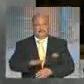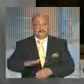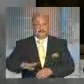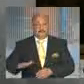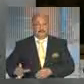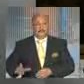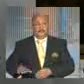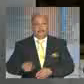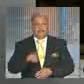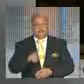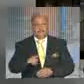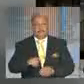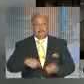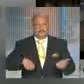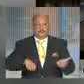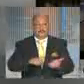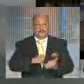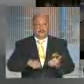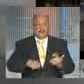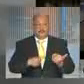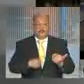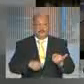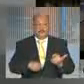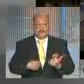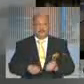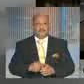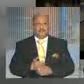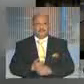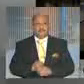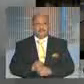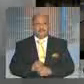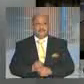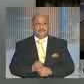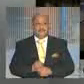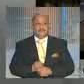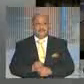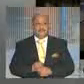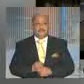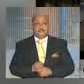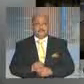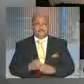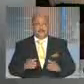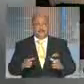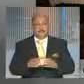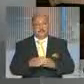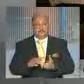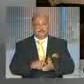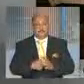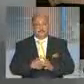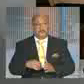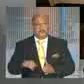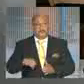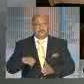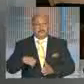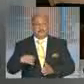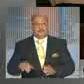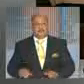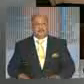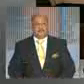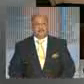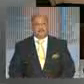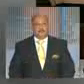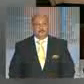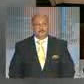من الموسيقيين. رحلوا مع الفهد الوردي وتشارلي تشابلن وأشهر الأبطال الكرتونية لوالت ديزني إلى